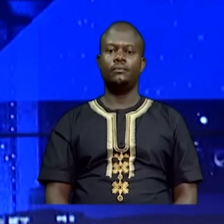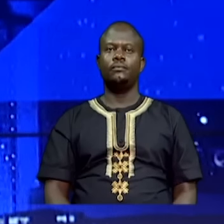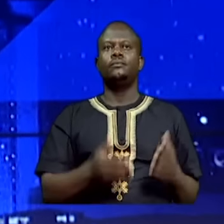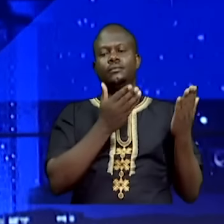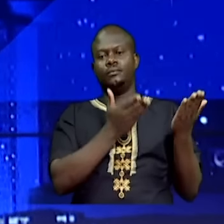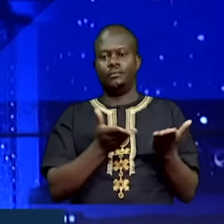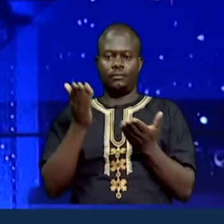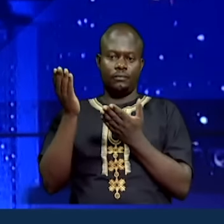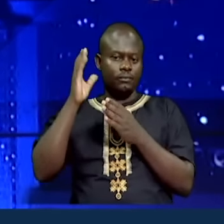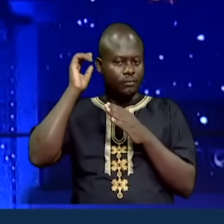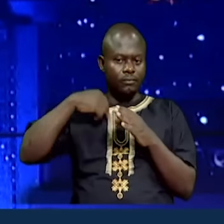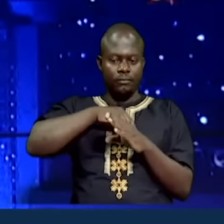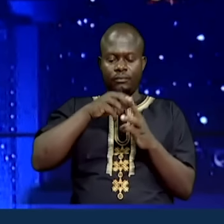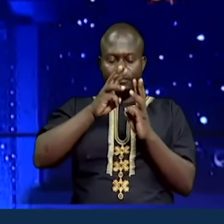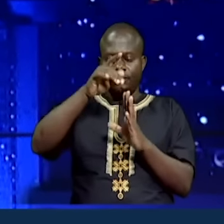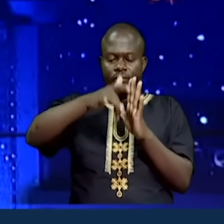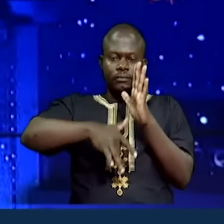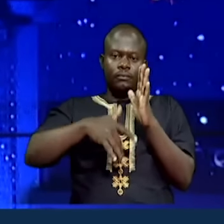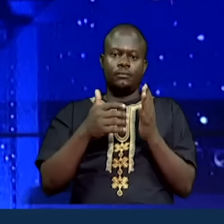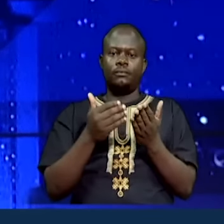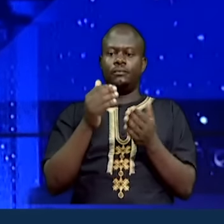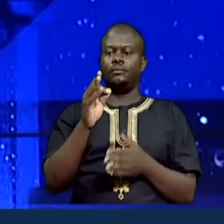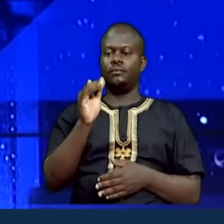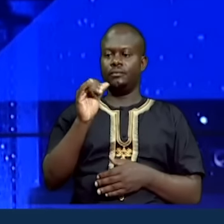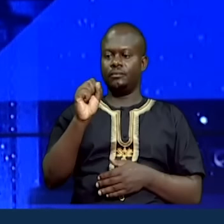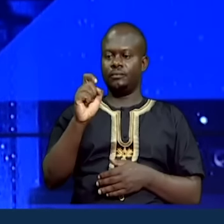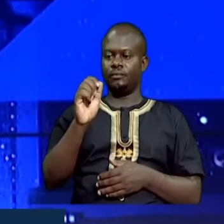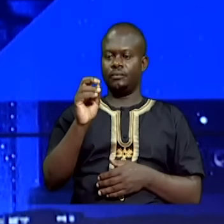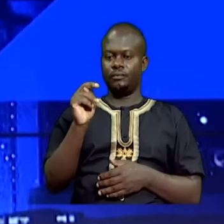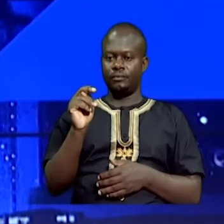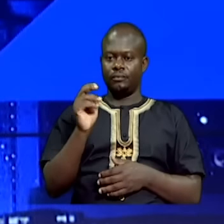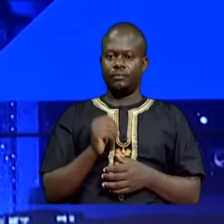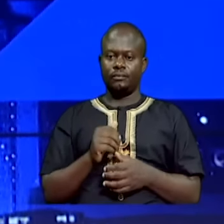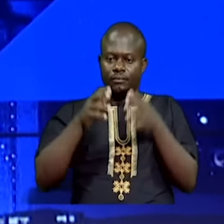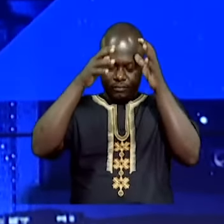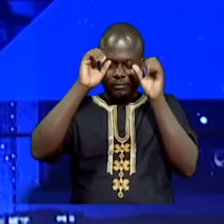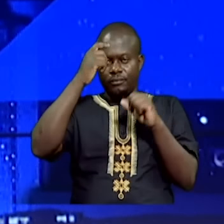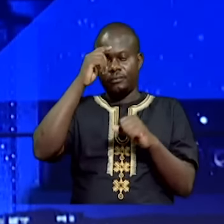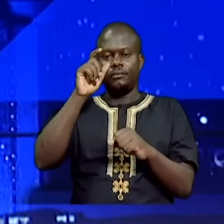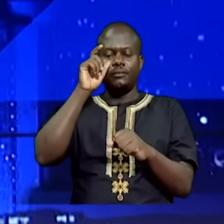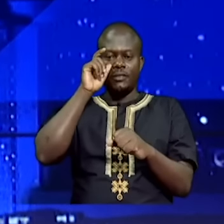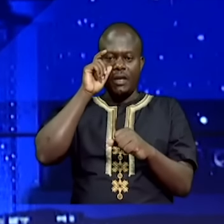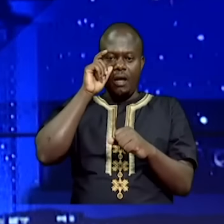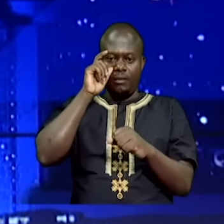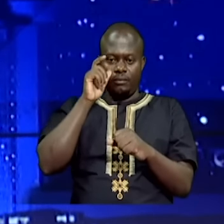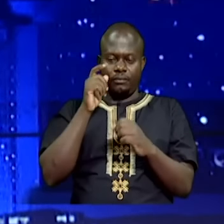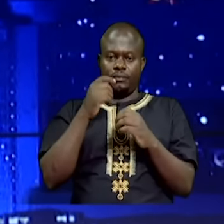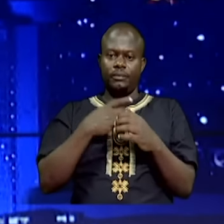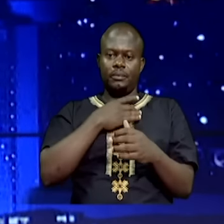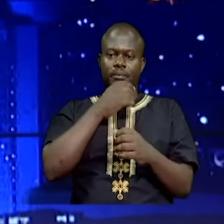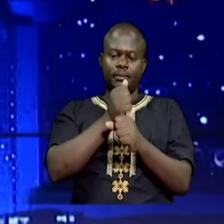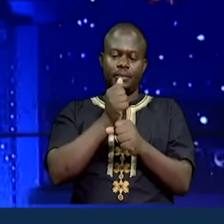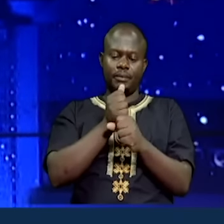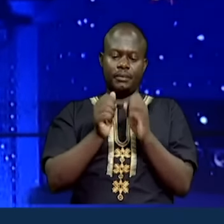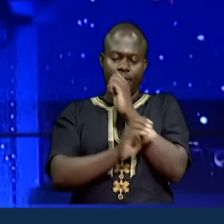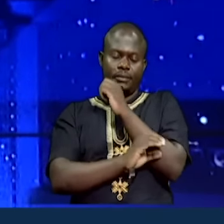Ikaze mu makuru yacu ku buryo burambuye, ngiye ugiye kuyabagezaho ndi Fiston Felix Habineza. Perezida wa Repubulika Paul Kagame uri mu ruzinduko rw'akazi mu